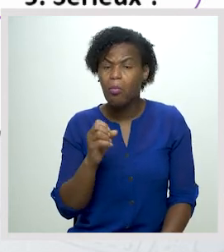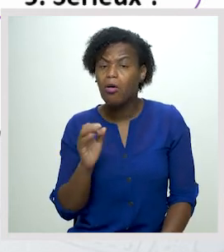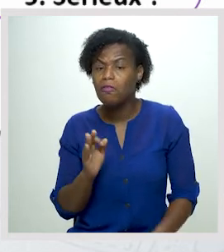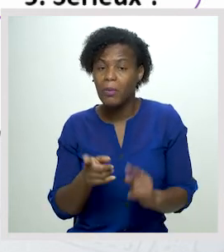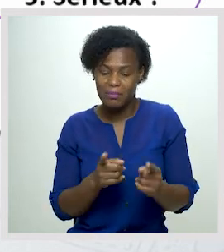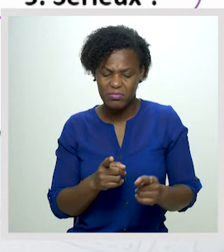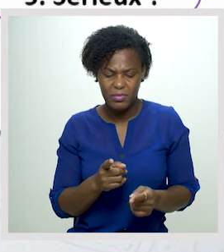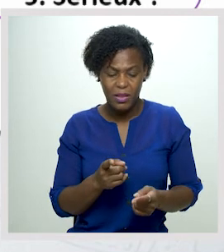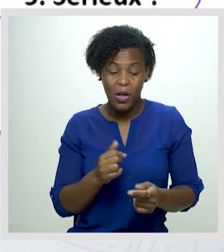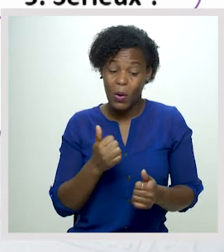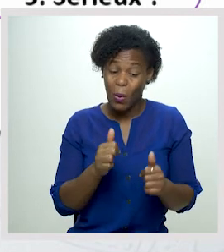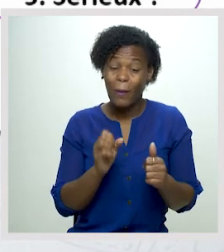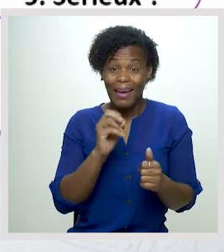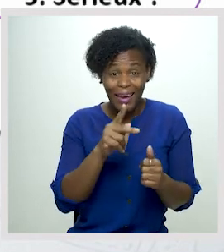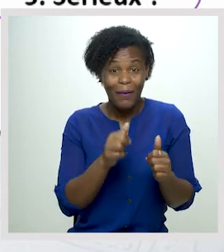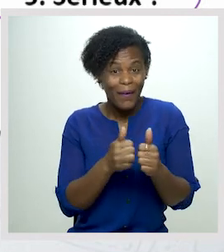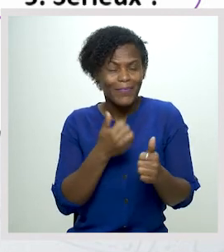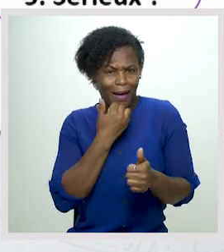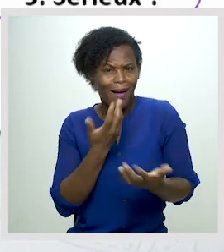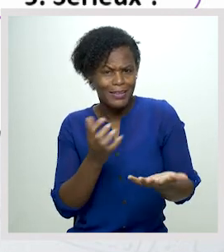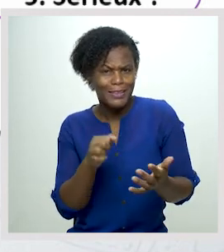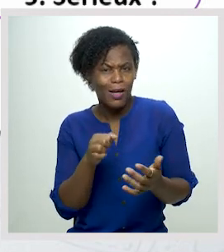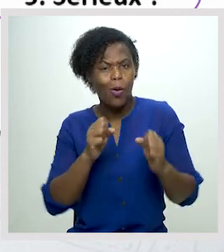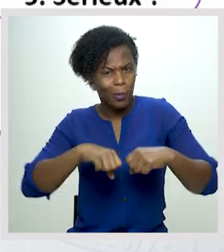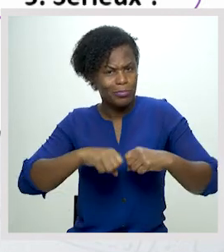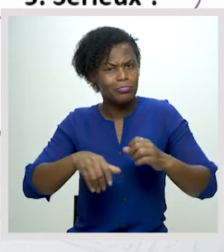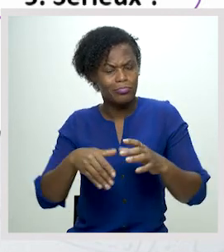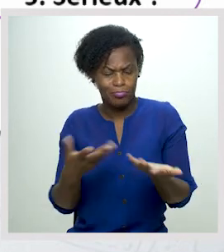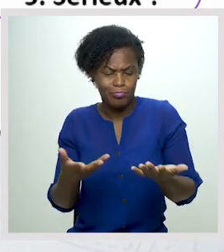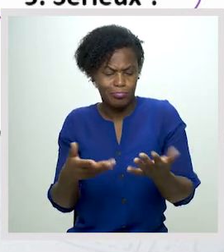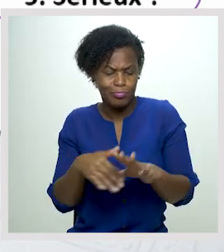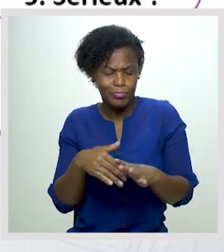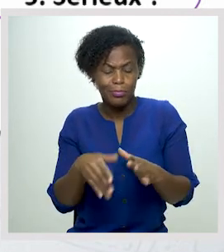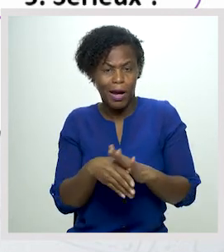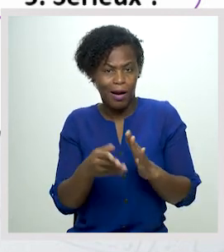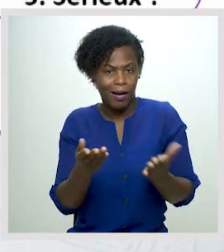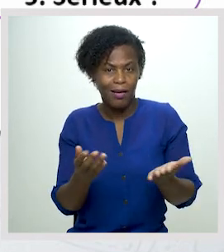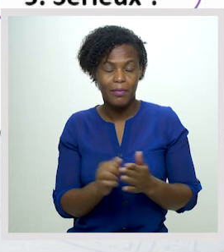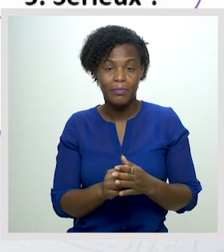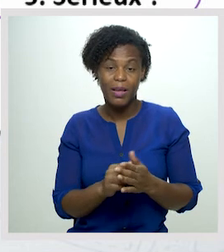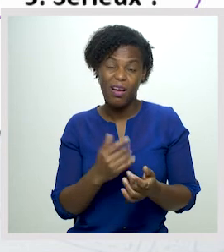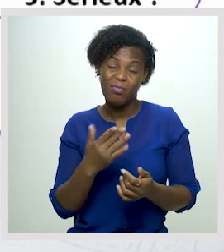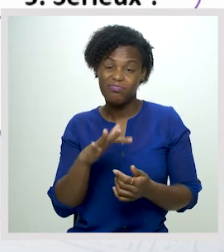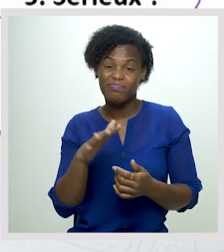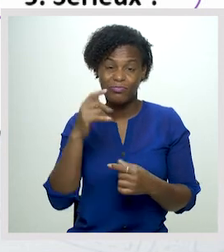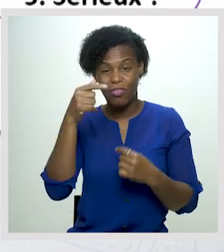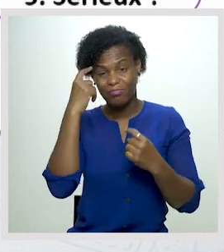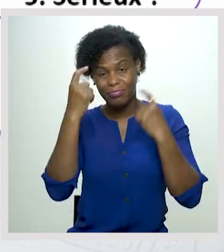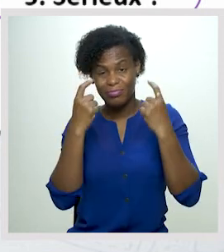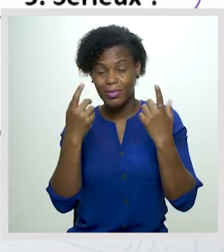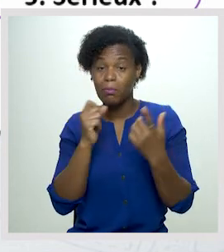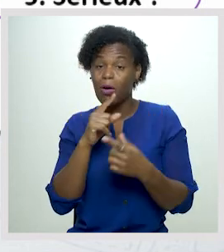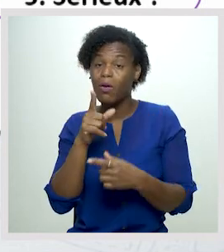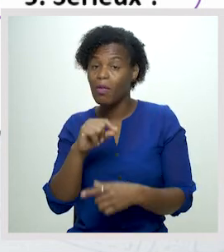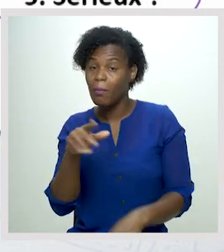plaisir. C'est le synonyme de d'accord, je suis partant. Peut-être, je vais réfléchir. On